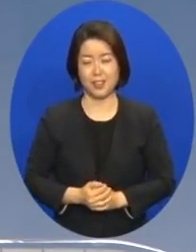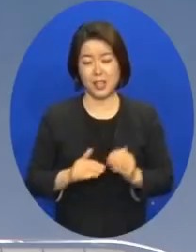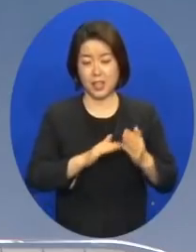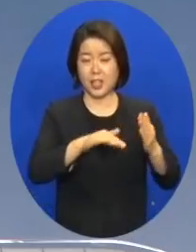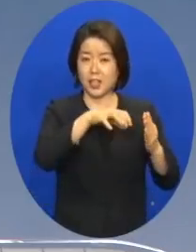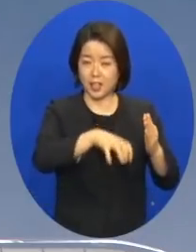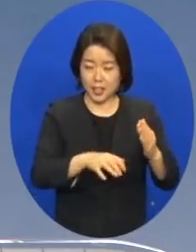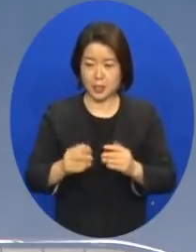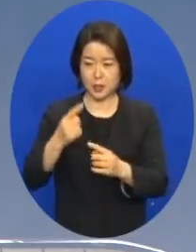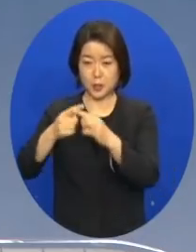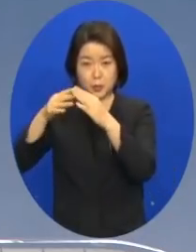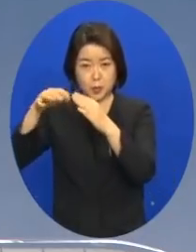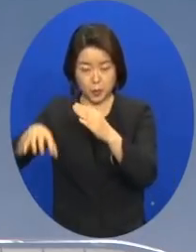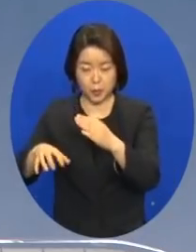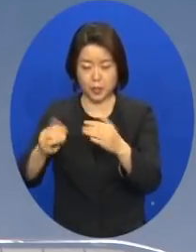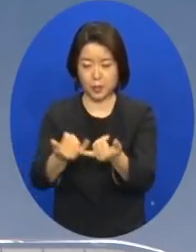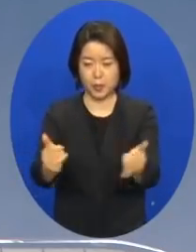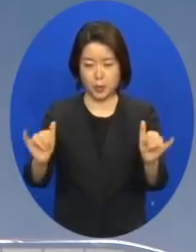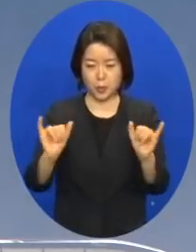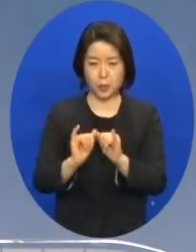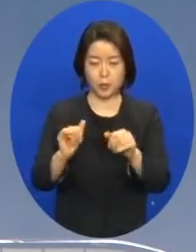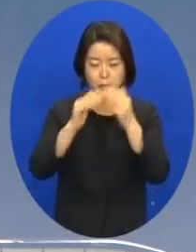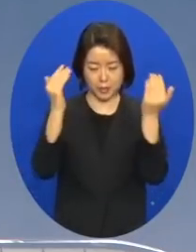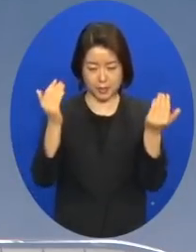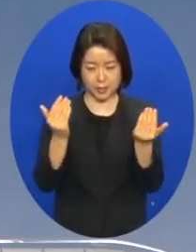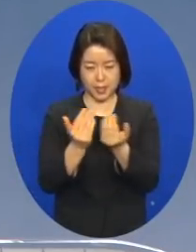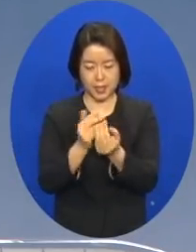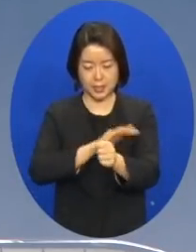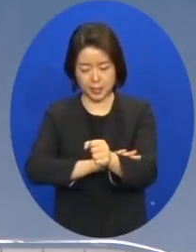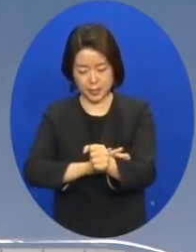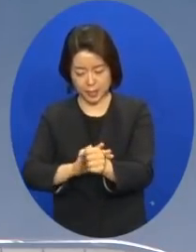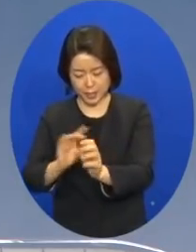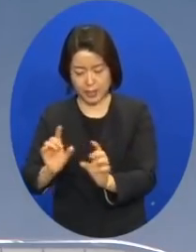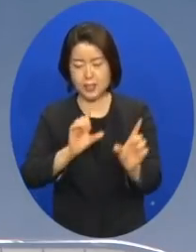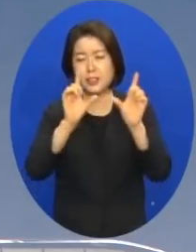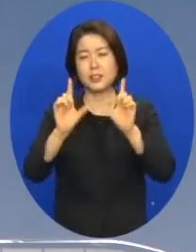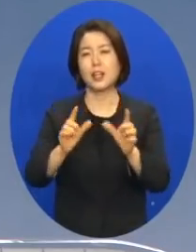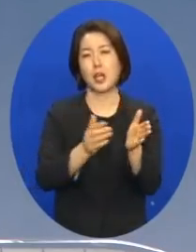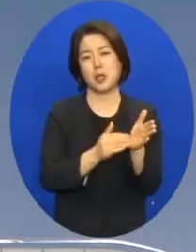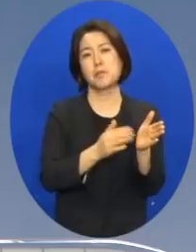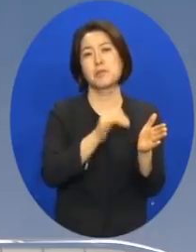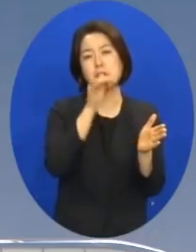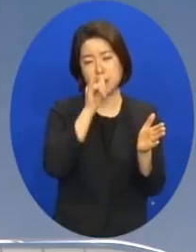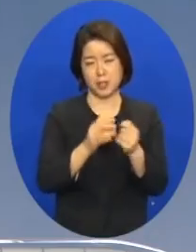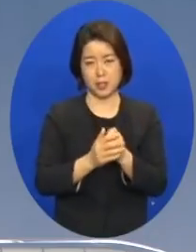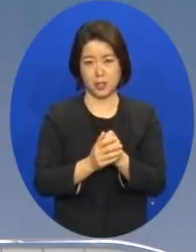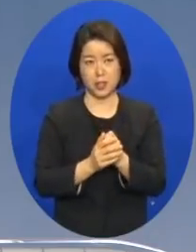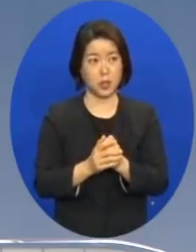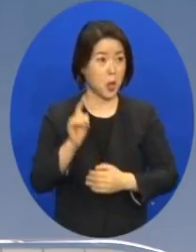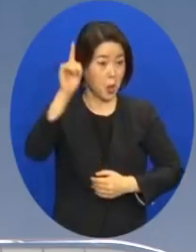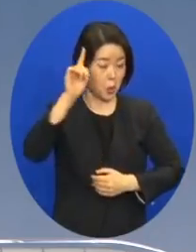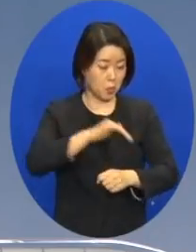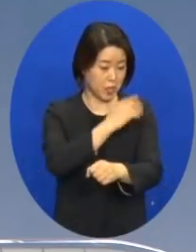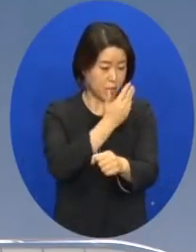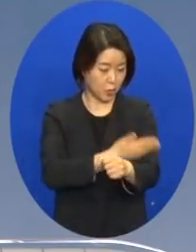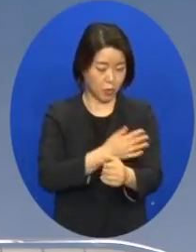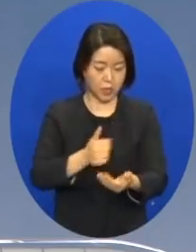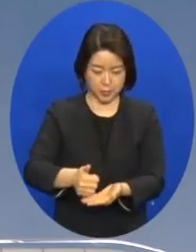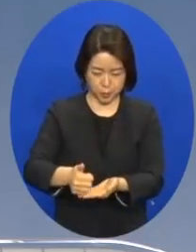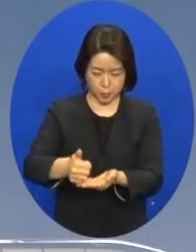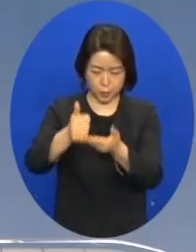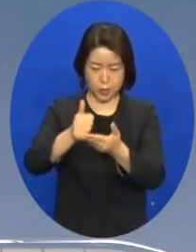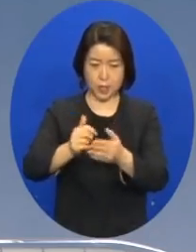가정도 교회도 공동체도 살려내는 비밀이 우리가 위의 권위를 존중하는 자세를 가질